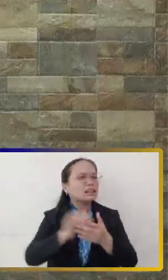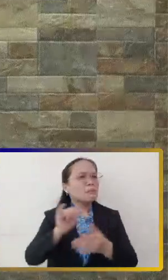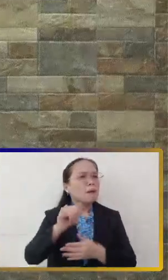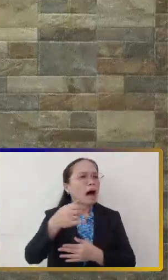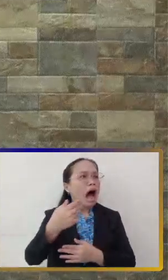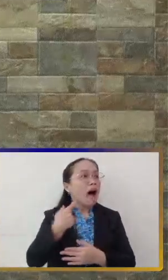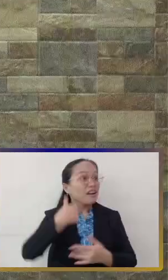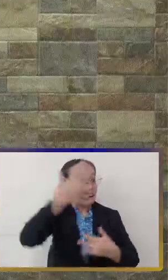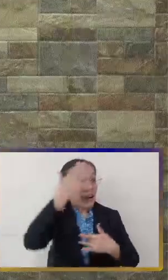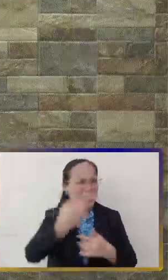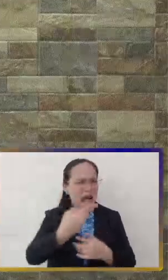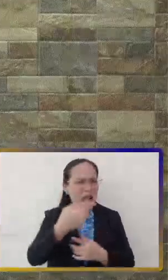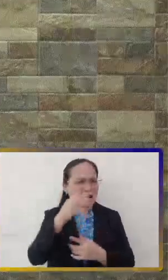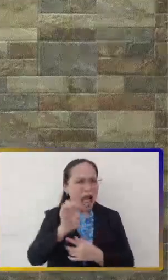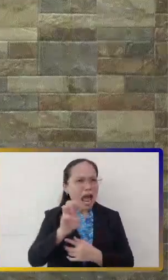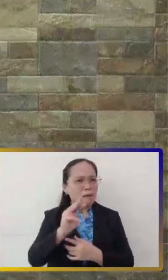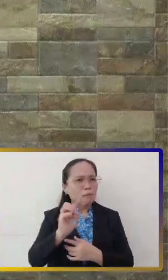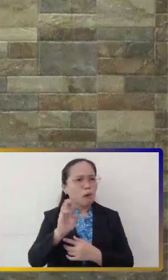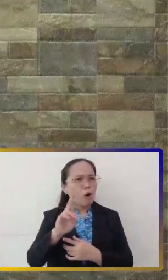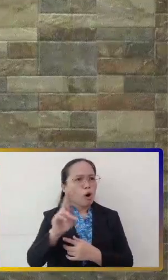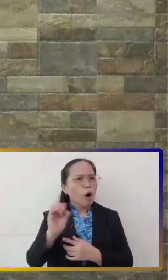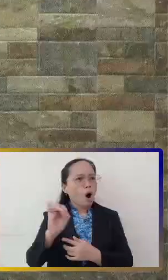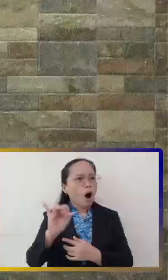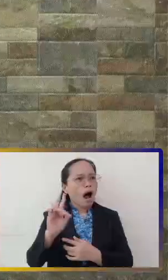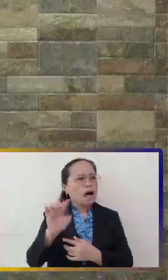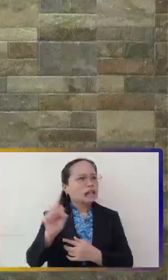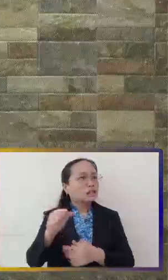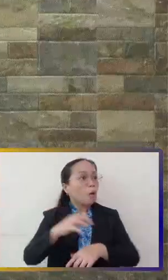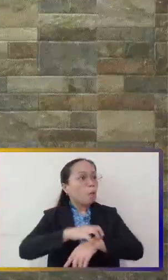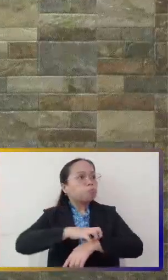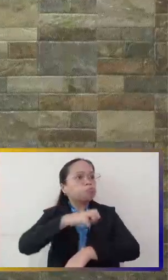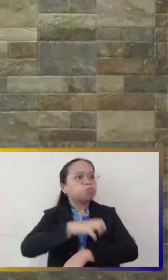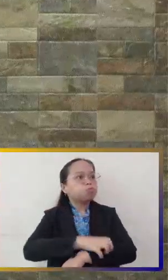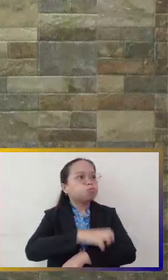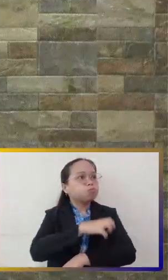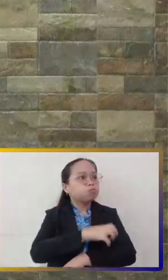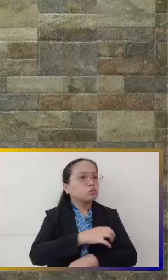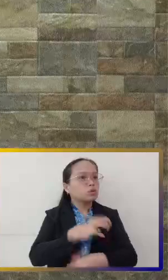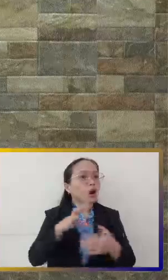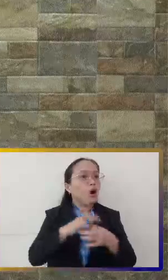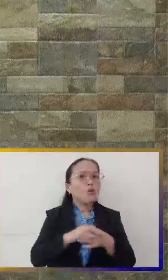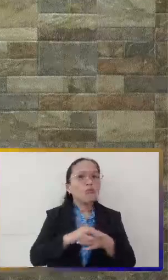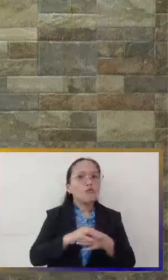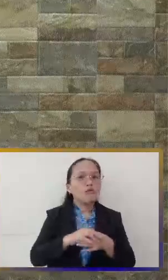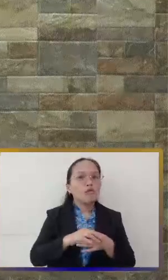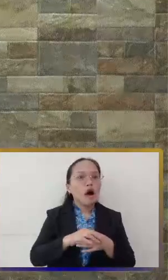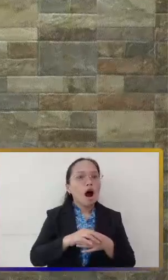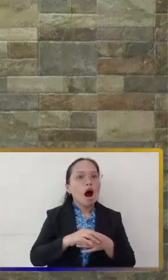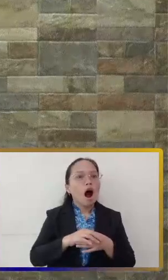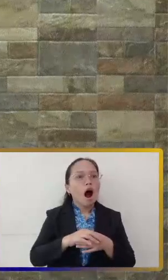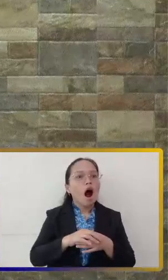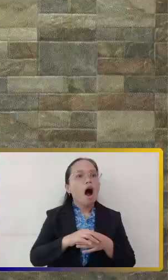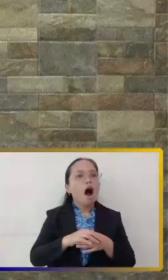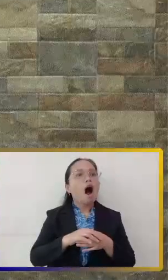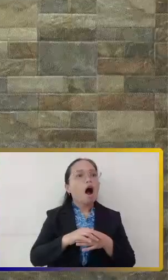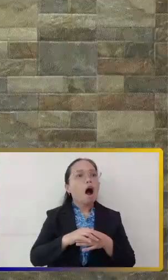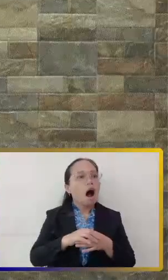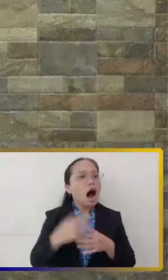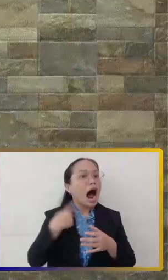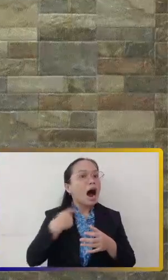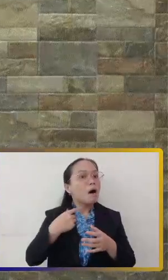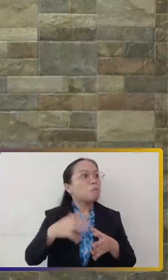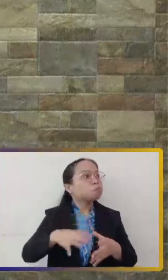ibig sabihin po niyan is the swelling of the special parts.